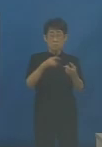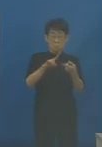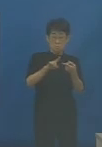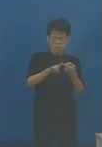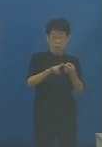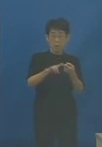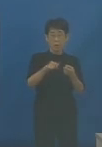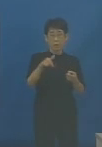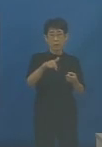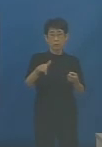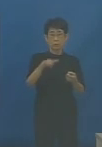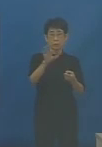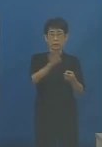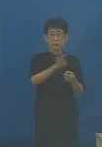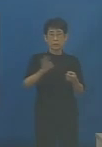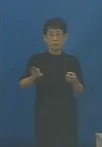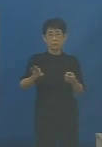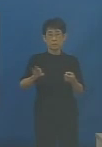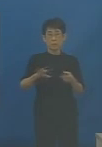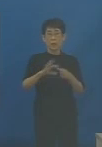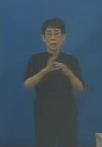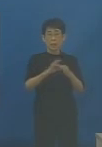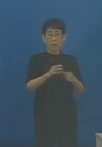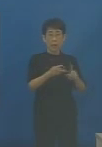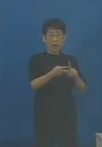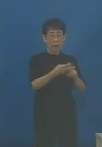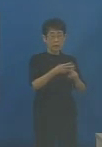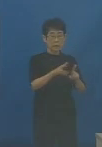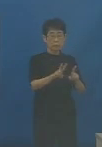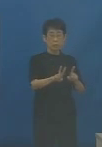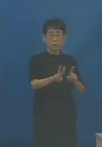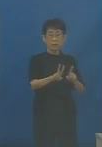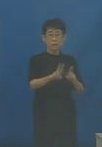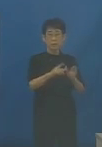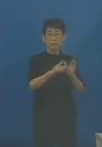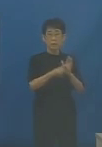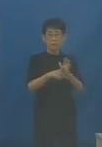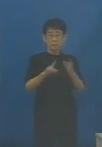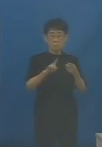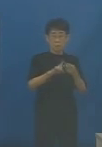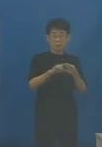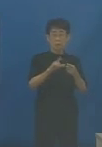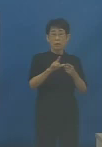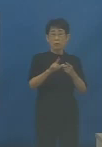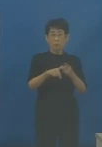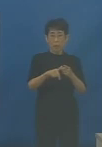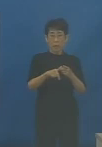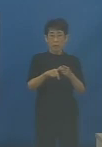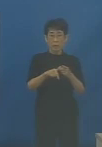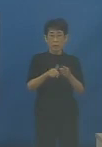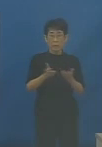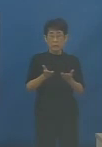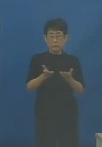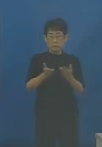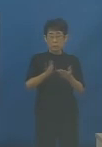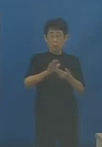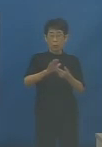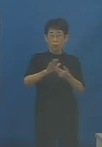ども、EV でもこういうあの EV のモーターの防振ゴムというものもありましてですね、こちらの